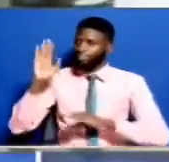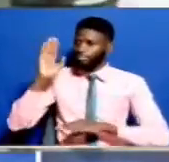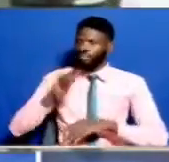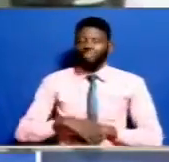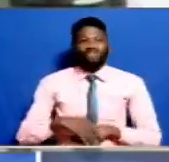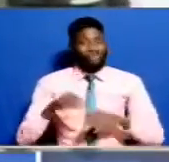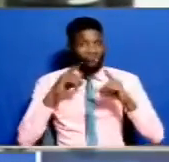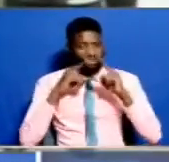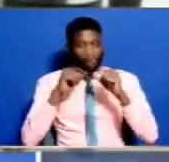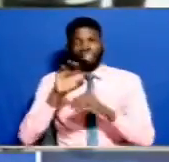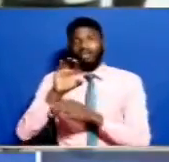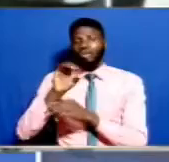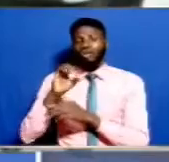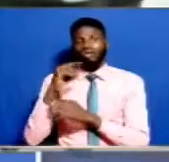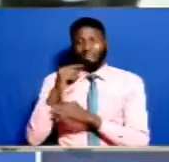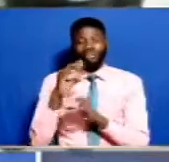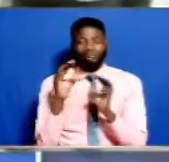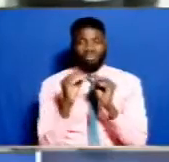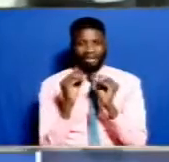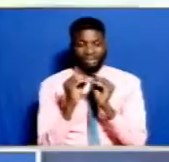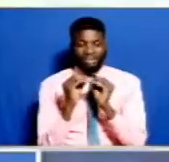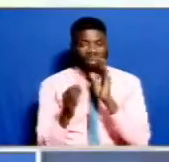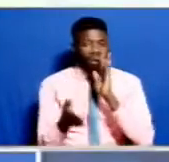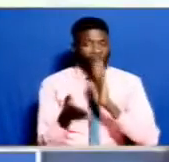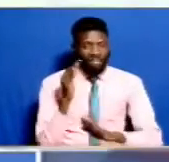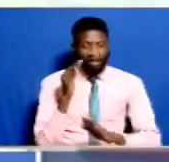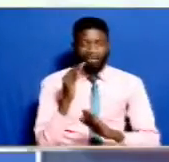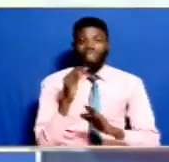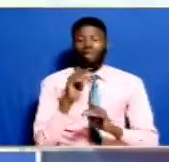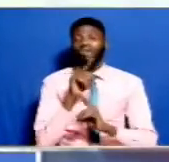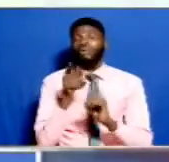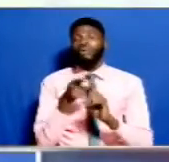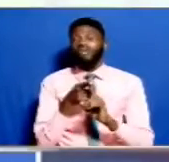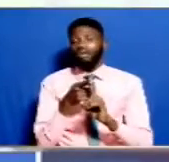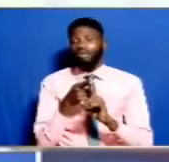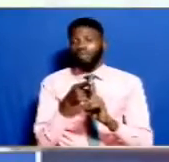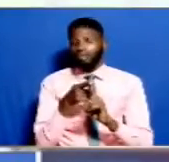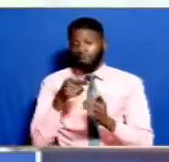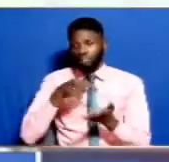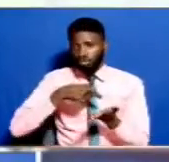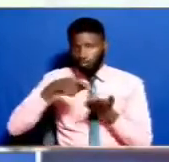magavana utaandaliwa kwa dharura Ijumaa wiki hii ili kujadili